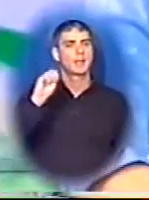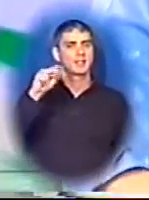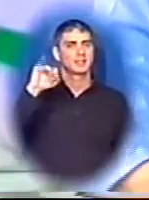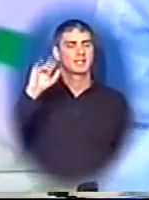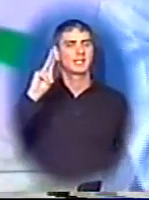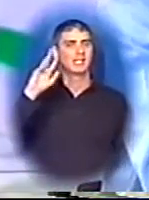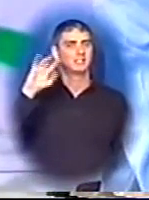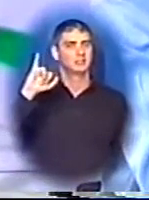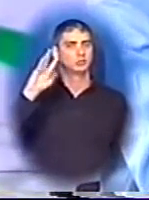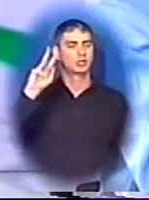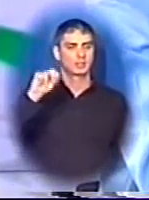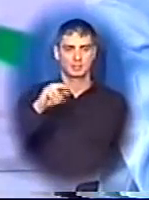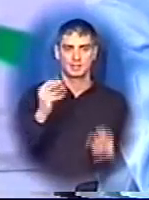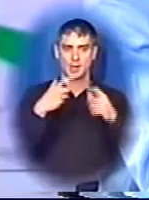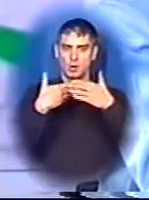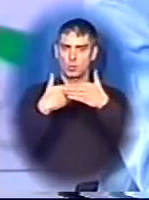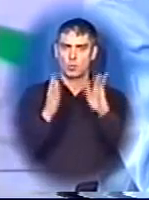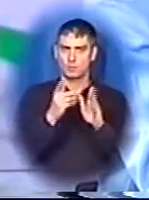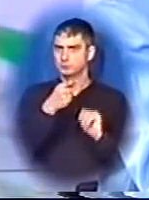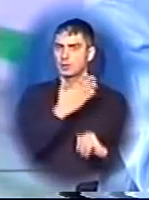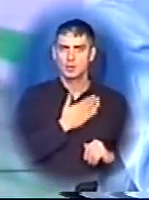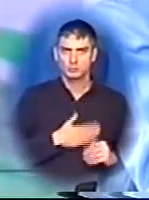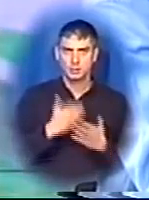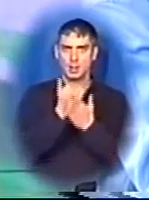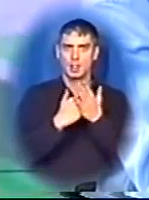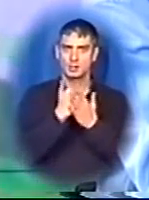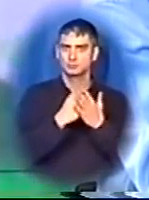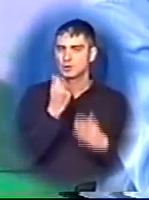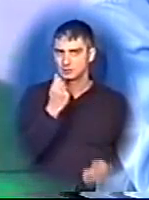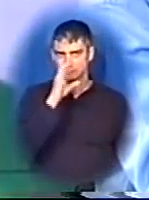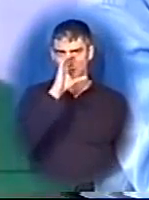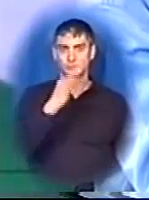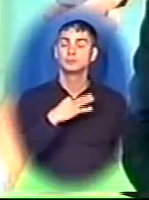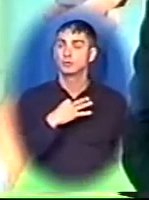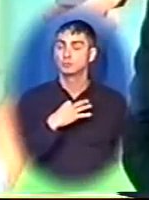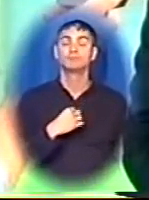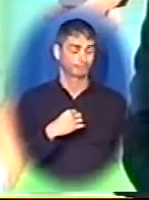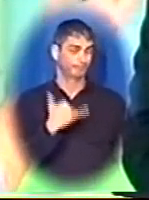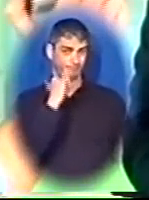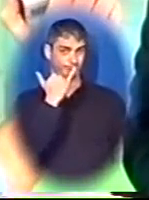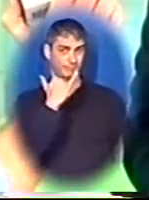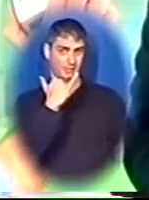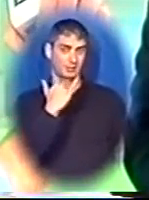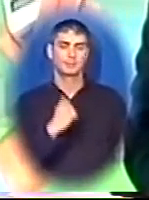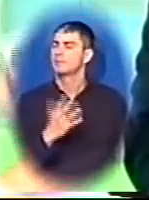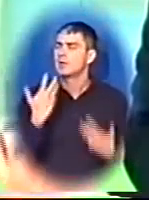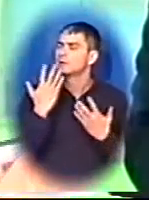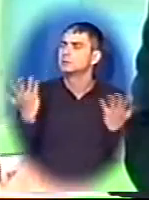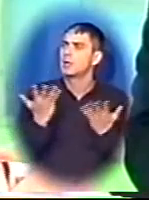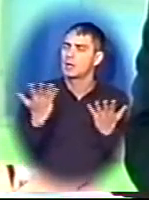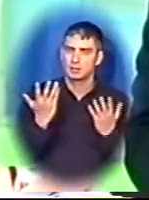אתה באמצעות הקופסה הזאת רוצה לחסוך כסף לצופים שלנו. בהחלט. תסביר